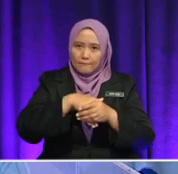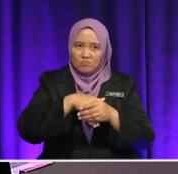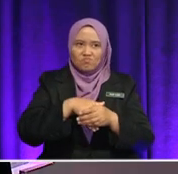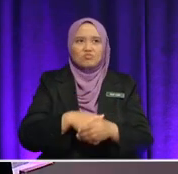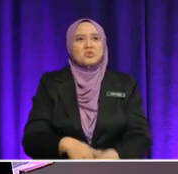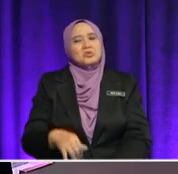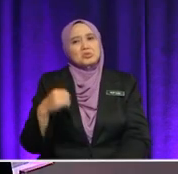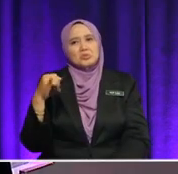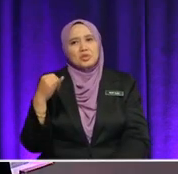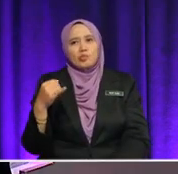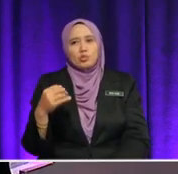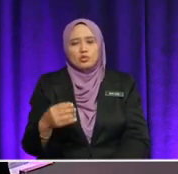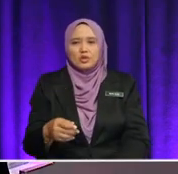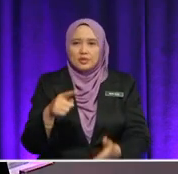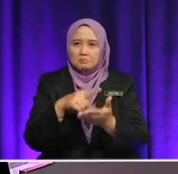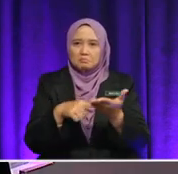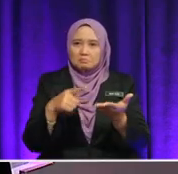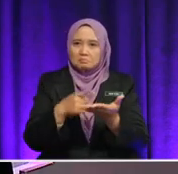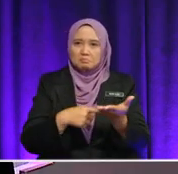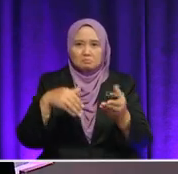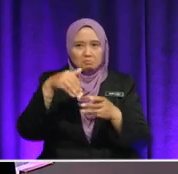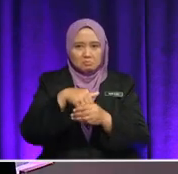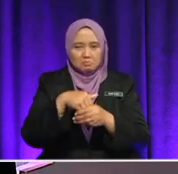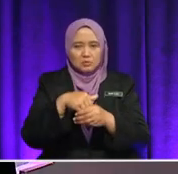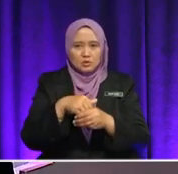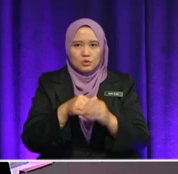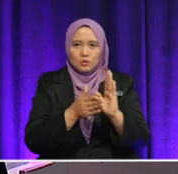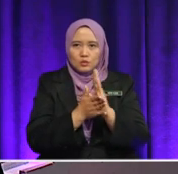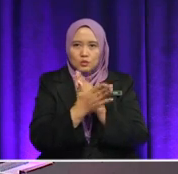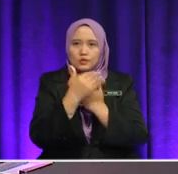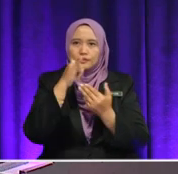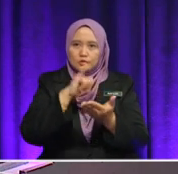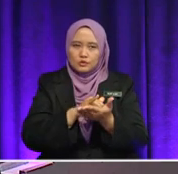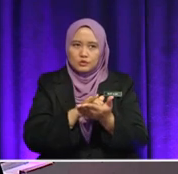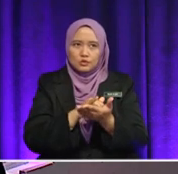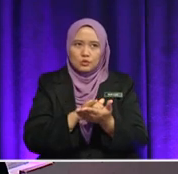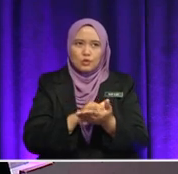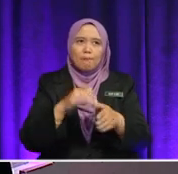disebabkan Pelihara ayam ini bermain dengan tari dengan hari pertama maka kita ada beberapa tarif